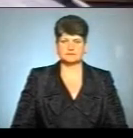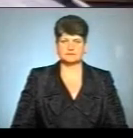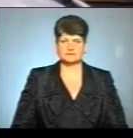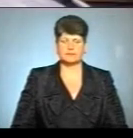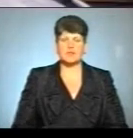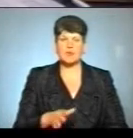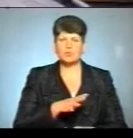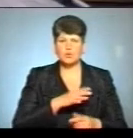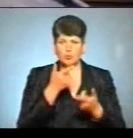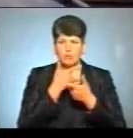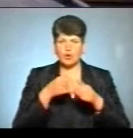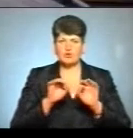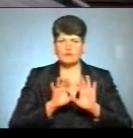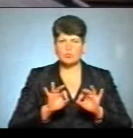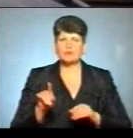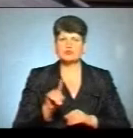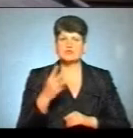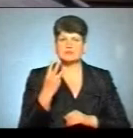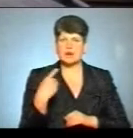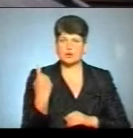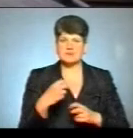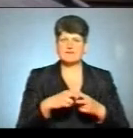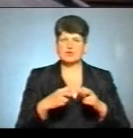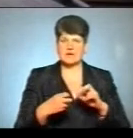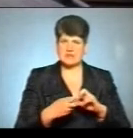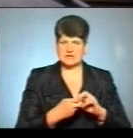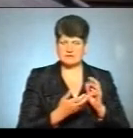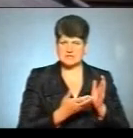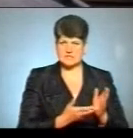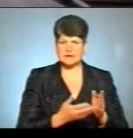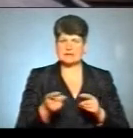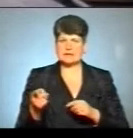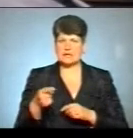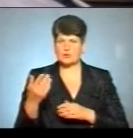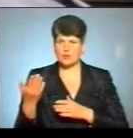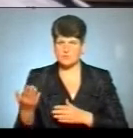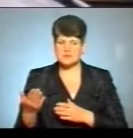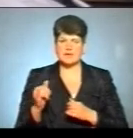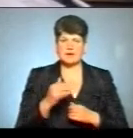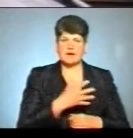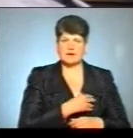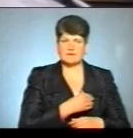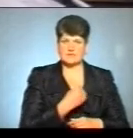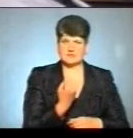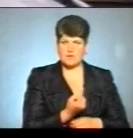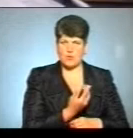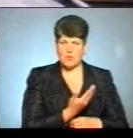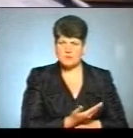Було проінформовано, що три області – це Івано-Франківська, це є Тернопільська і Львівська